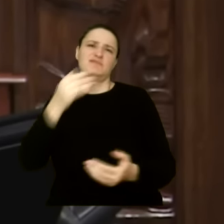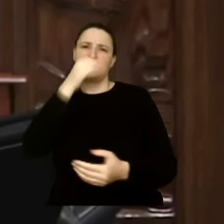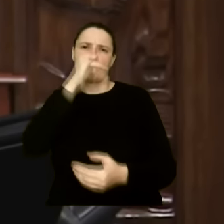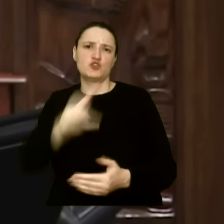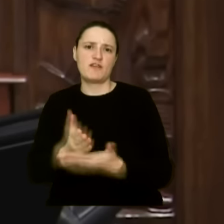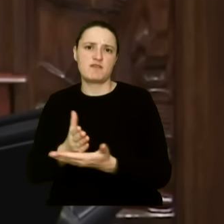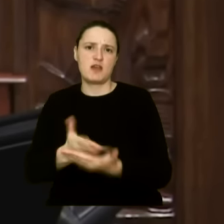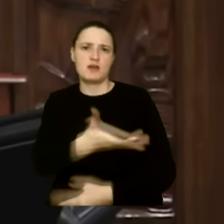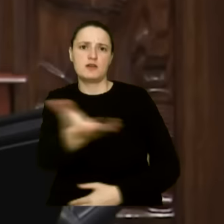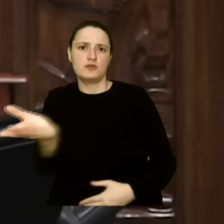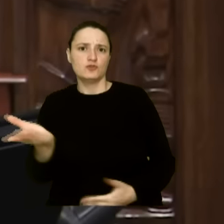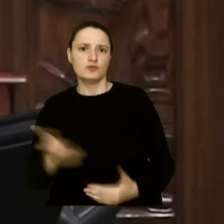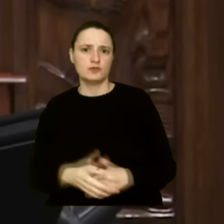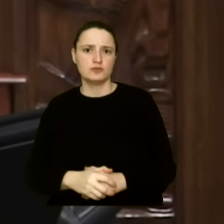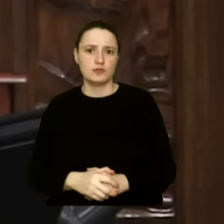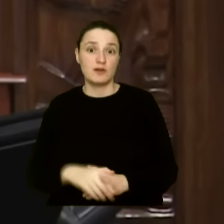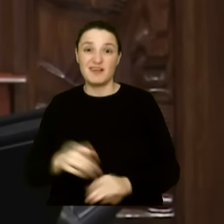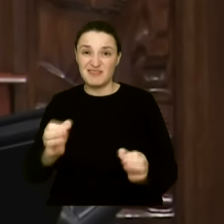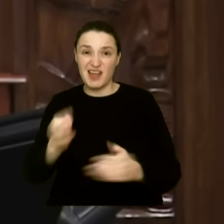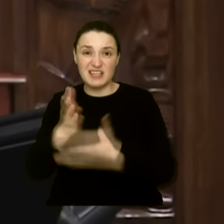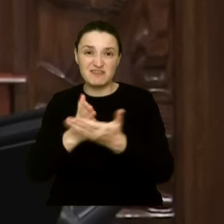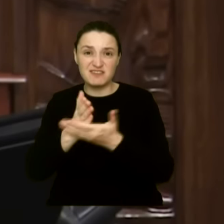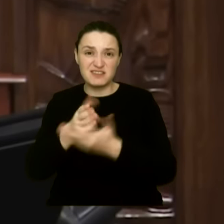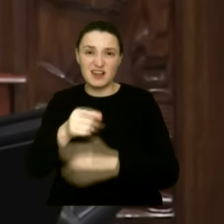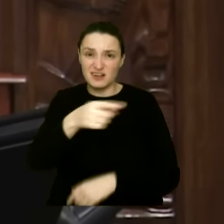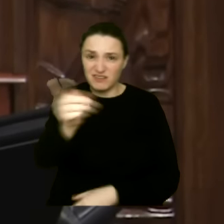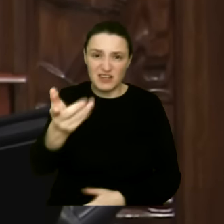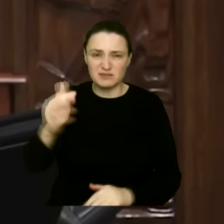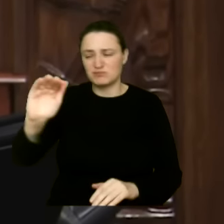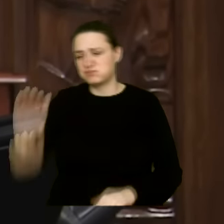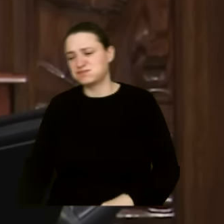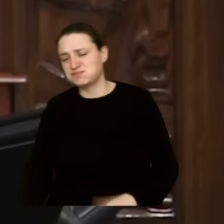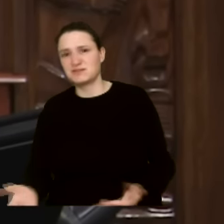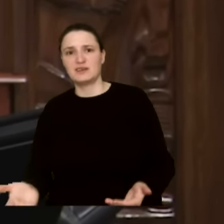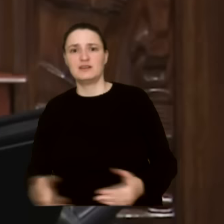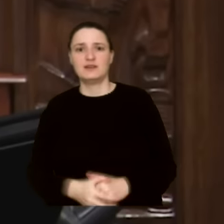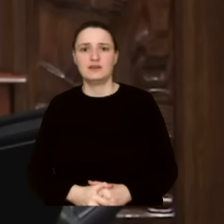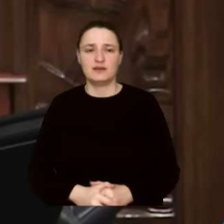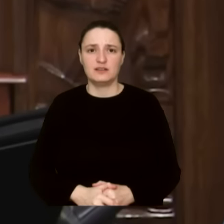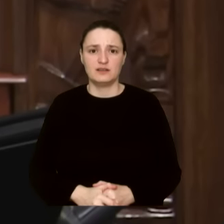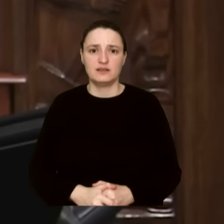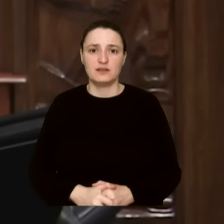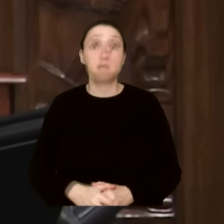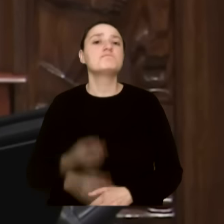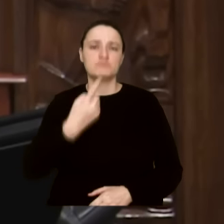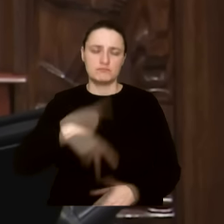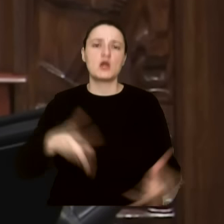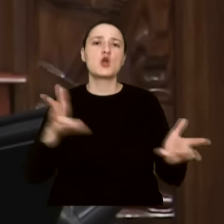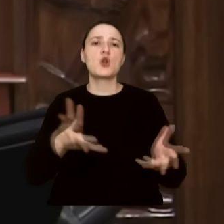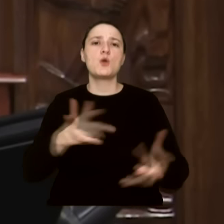Wasza wiarygodność sięgnęła dna i puka od spodu. Ale my, proszę państwa, Klub Parlamentarny Prawa